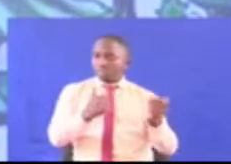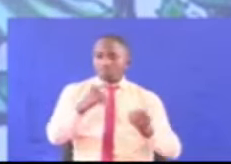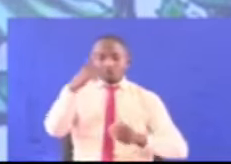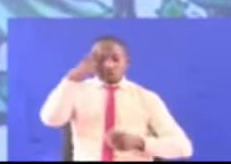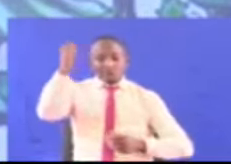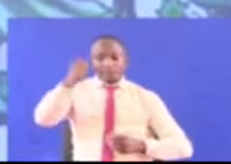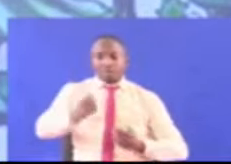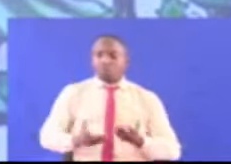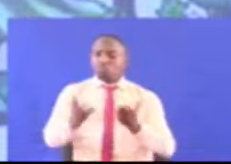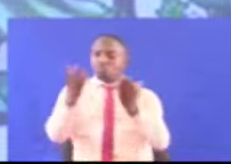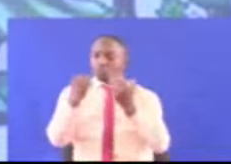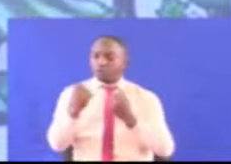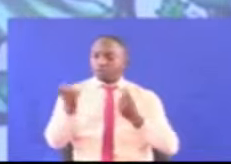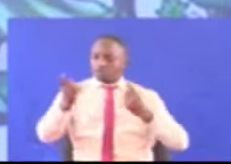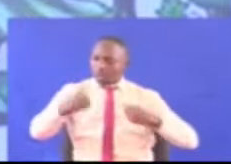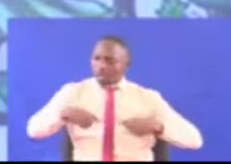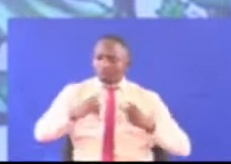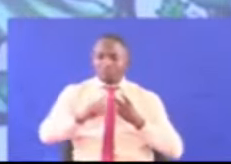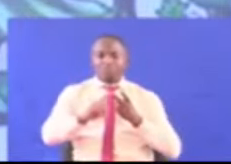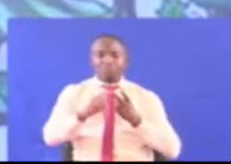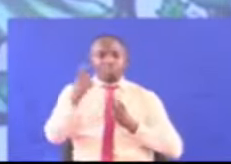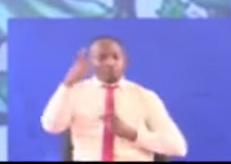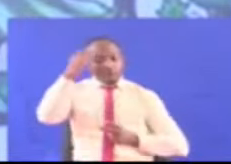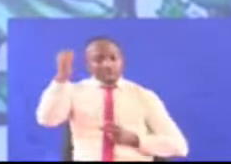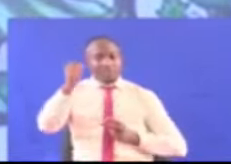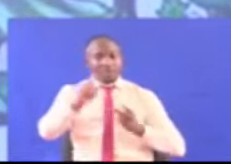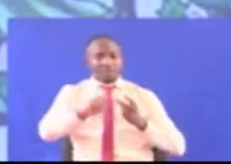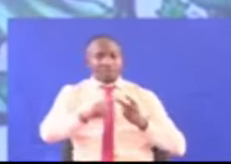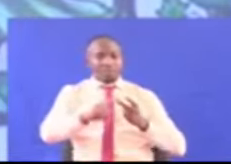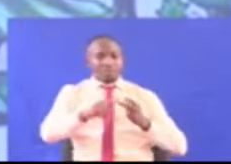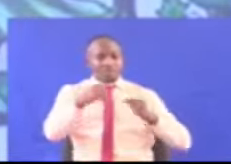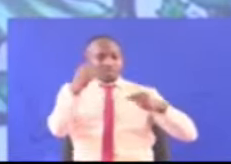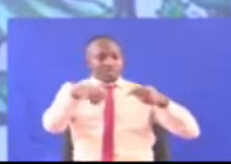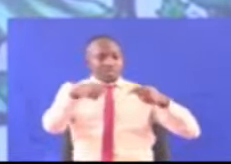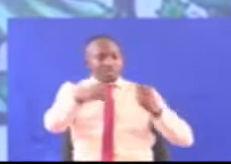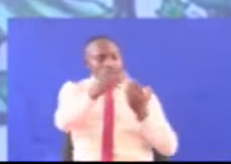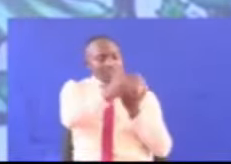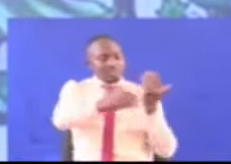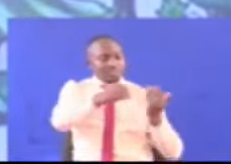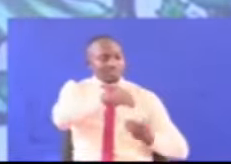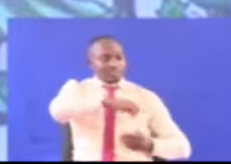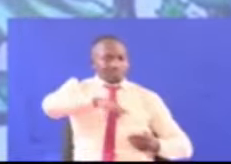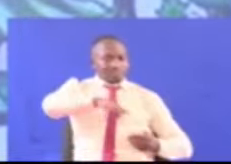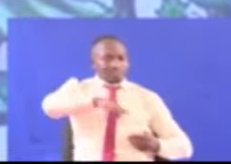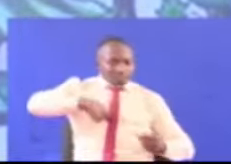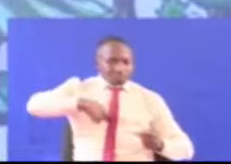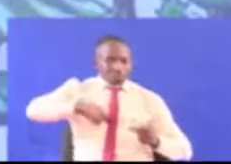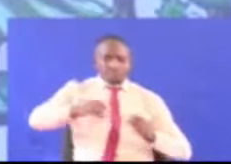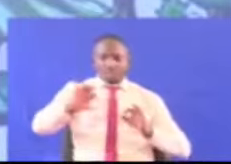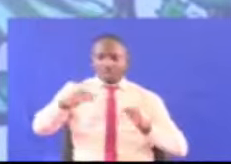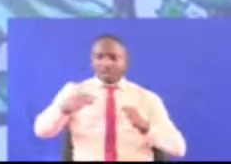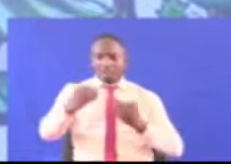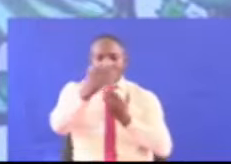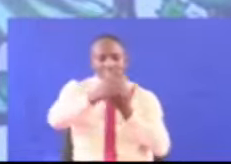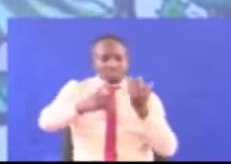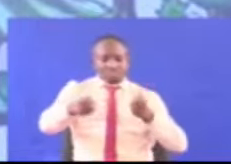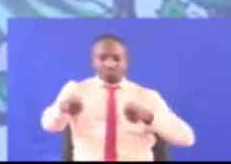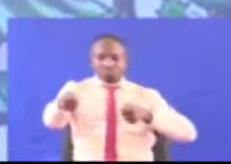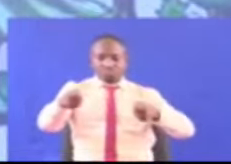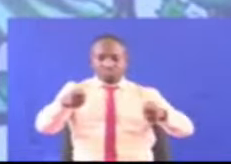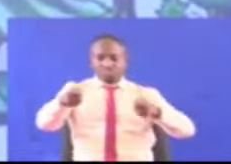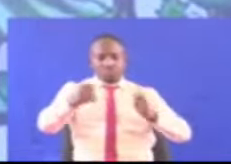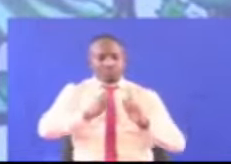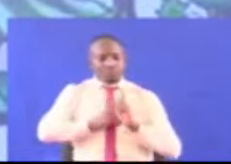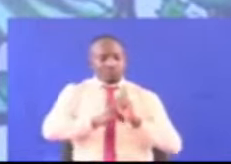uwezo wetu, lakini wanaamini katika sera za nchi yetu na namna ambavyo inaendeshwa kwa